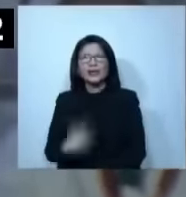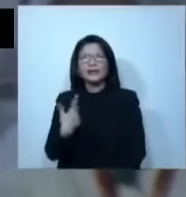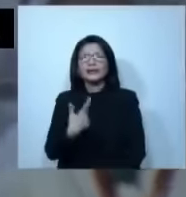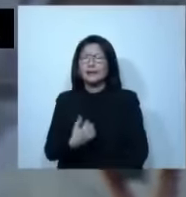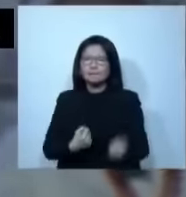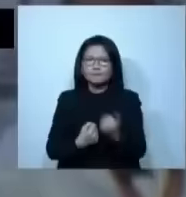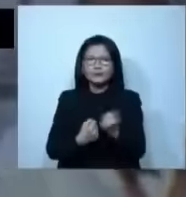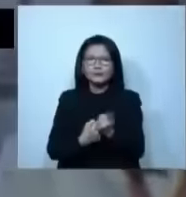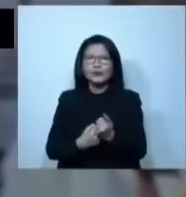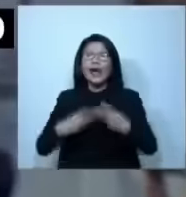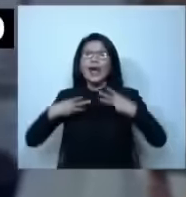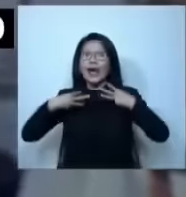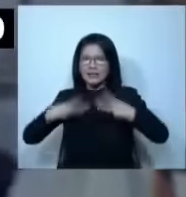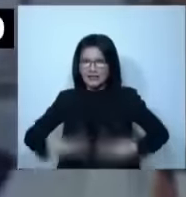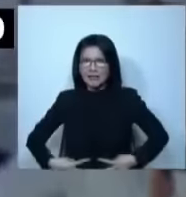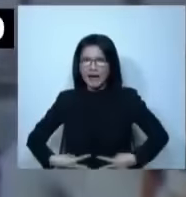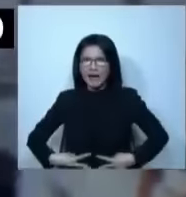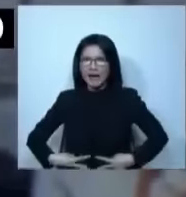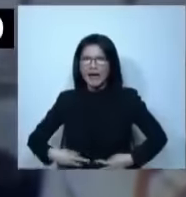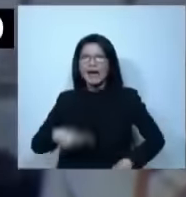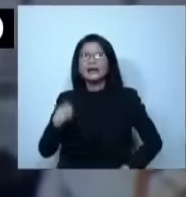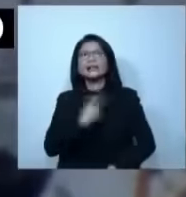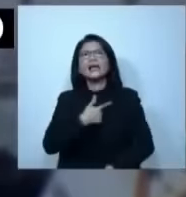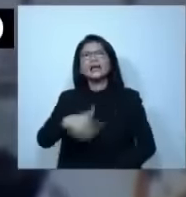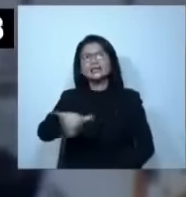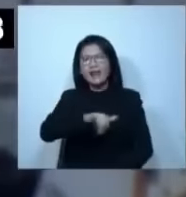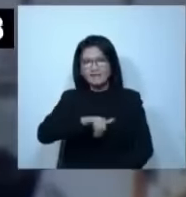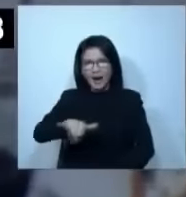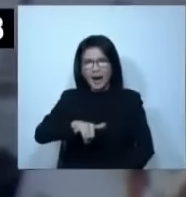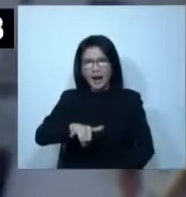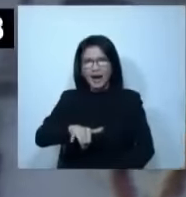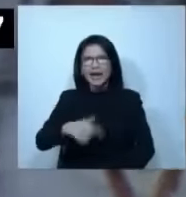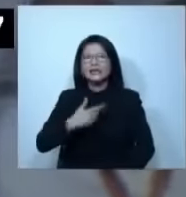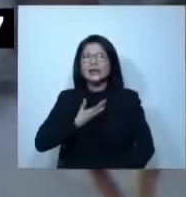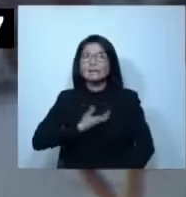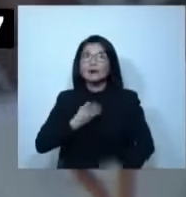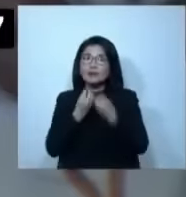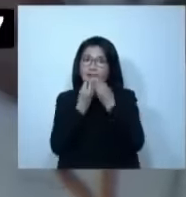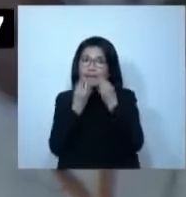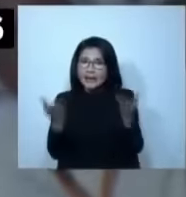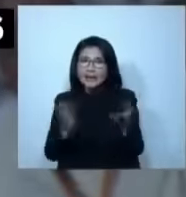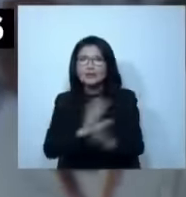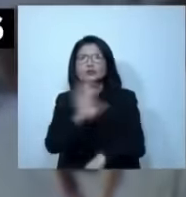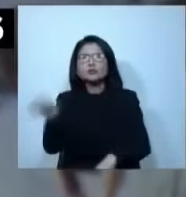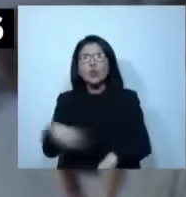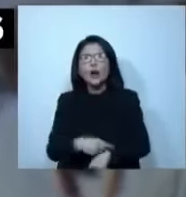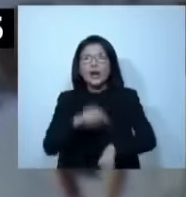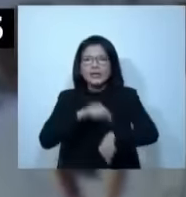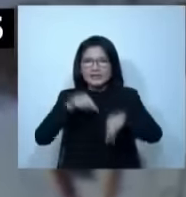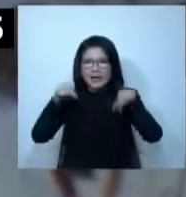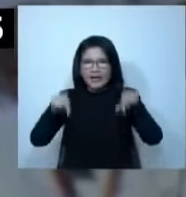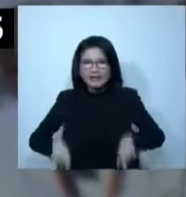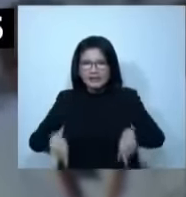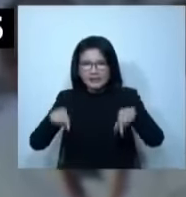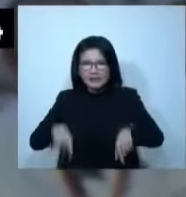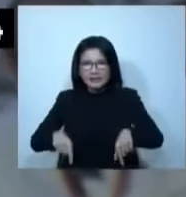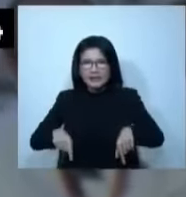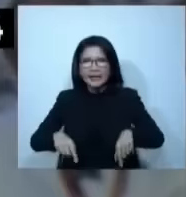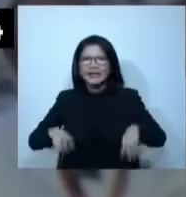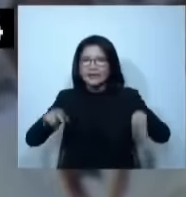menjunjung tinggi etika. Kita sama di situ. Karenanya saya ingin sampaikan kepada semua bahwa saat ini kita di persimpangan